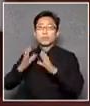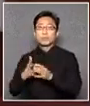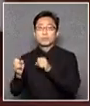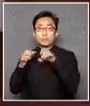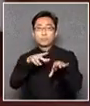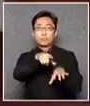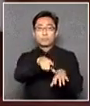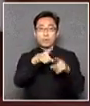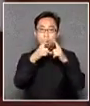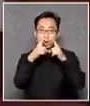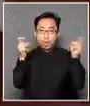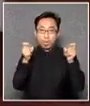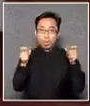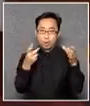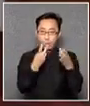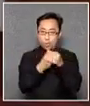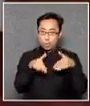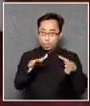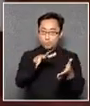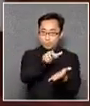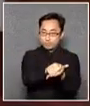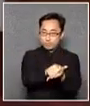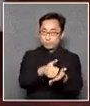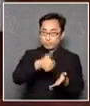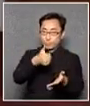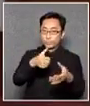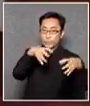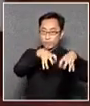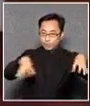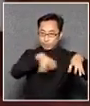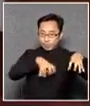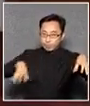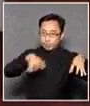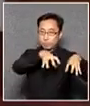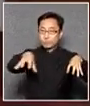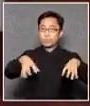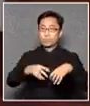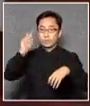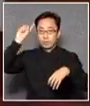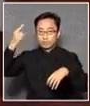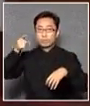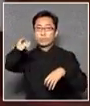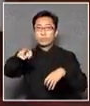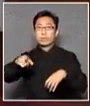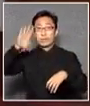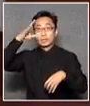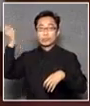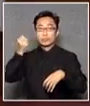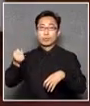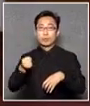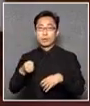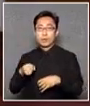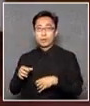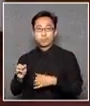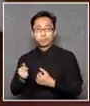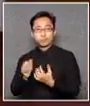和道，並且一度成功佔領，架起多重路障。翌日凌晨，警察重整隊伍後開始清場，拘